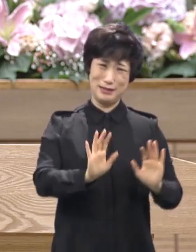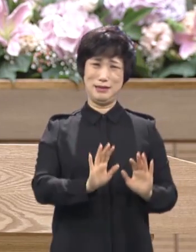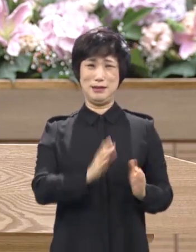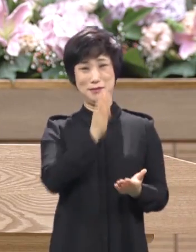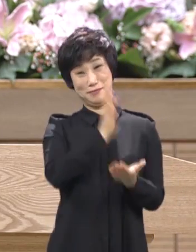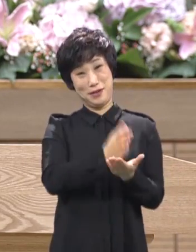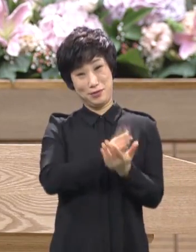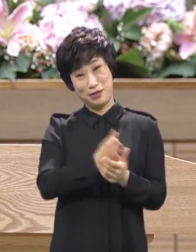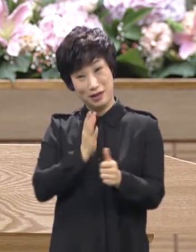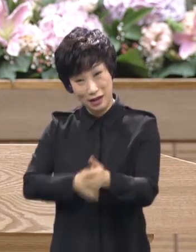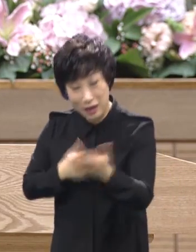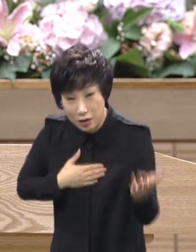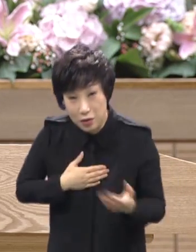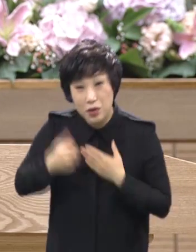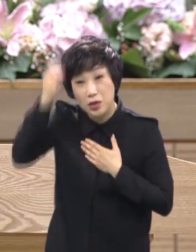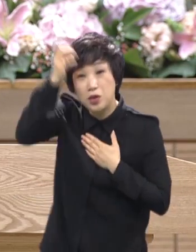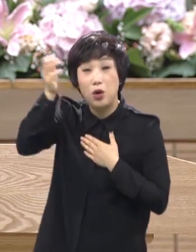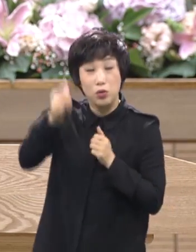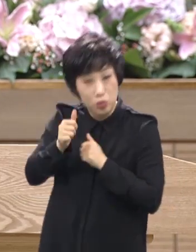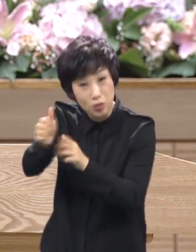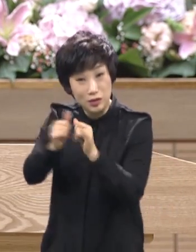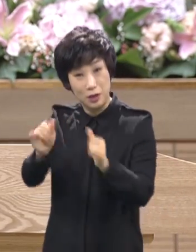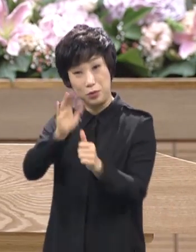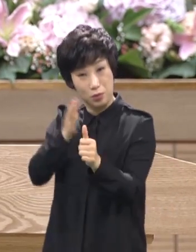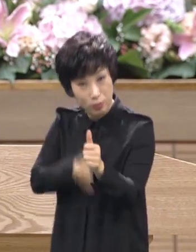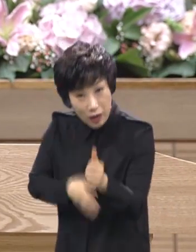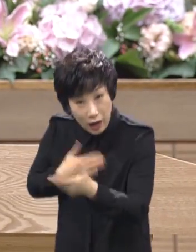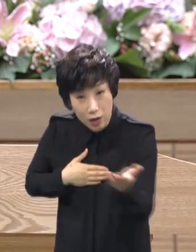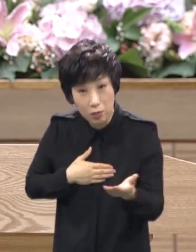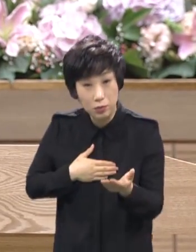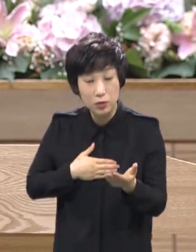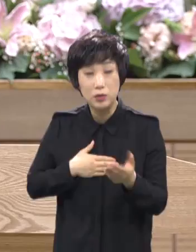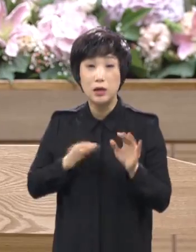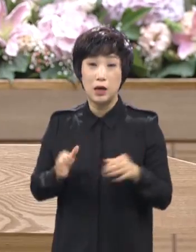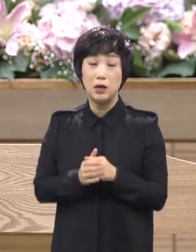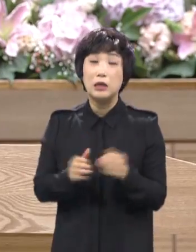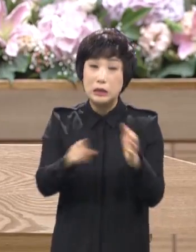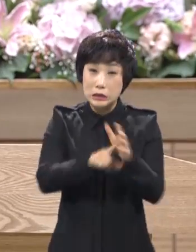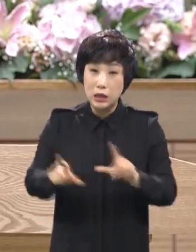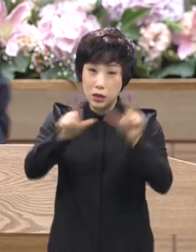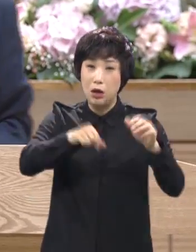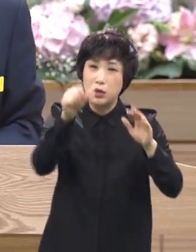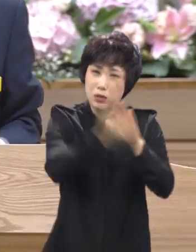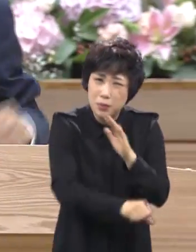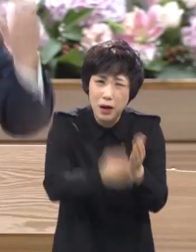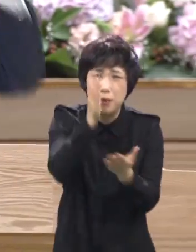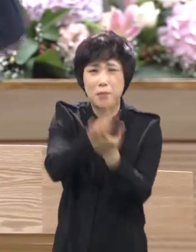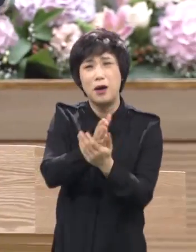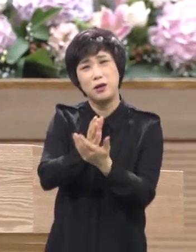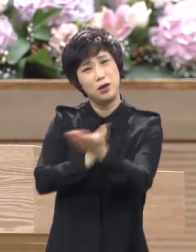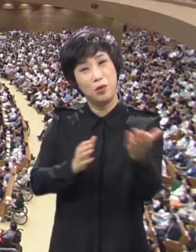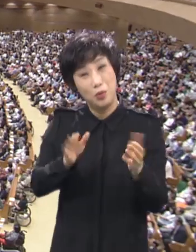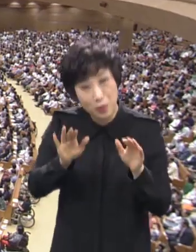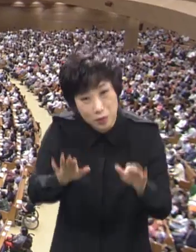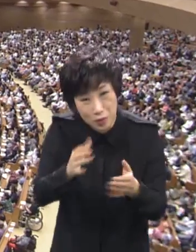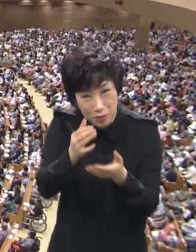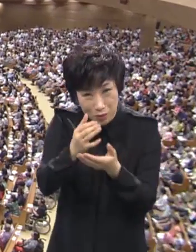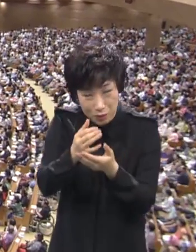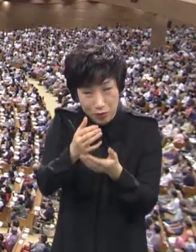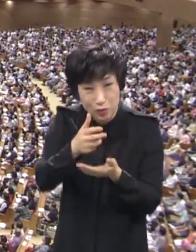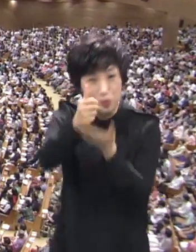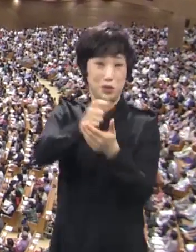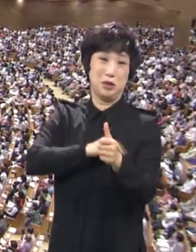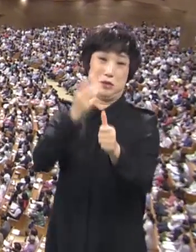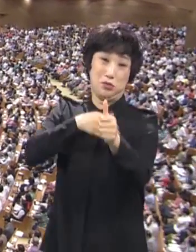말고 영을 쫓는 자가 돼서 절대로 신앙생활의 실패자가 되지 말기를 주님의 이름으로